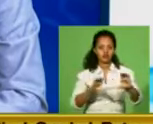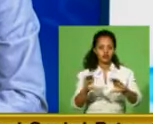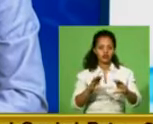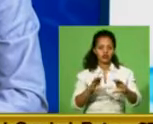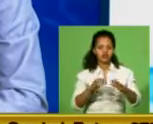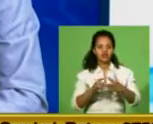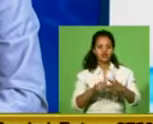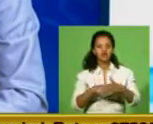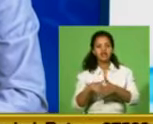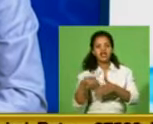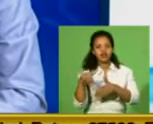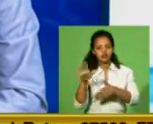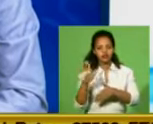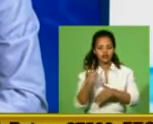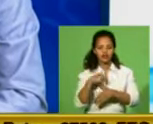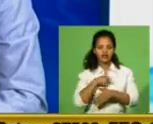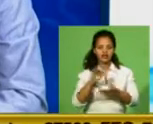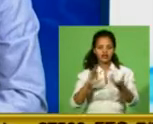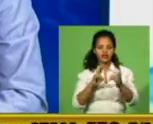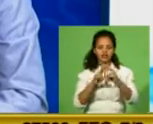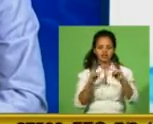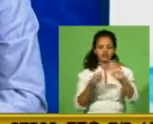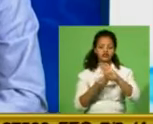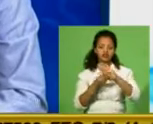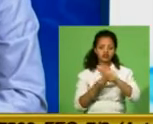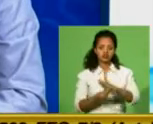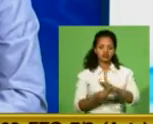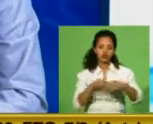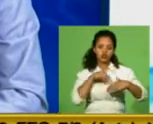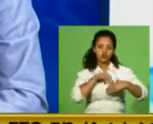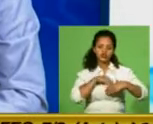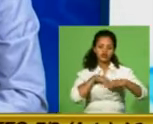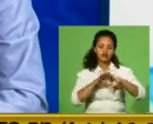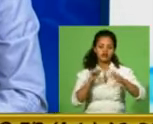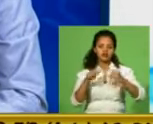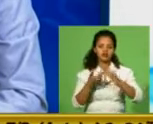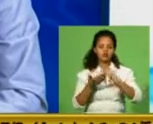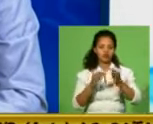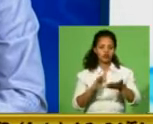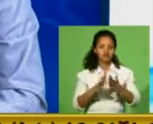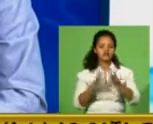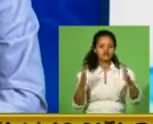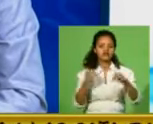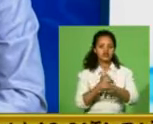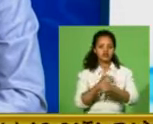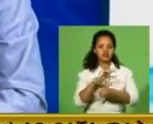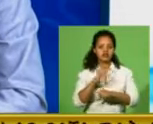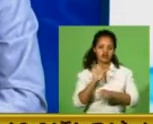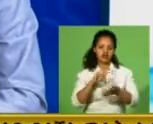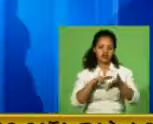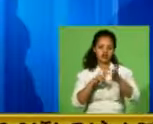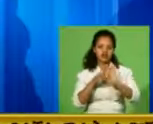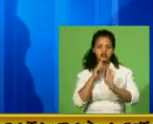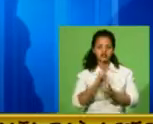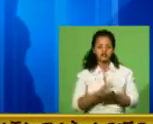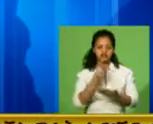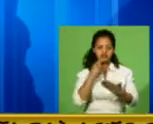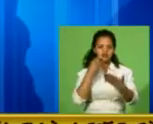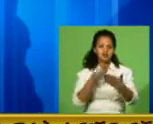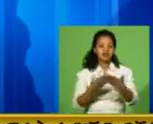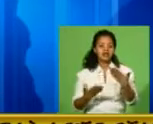የሚለቀቁ እኛ ክልል በጣም ተጽዕኖ ውስጥ እየገባን ስለሆነ ሰፊ ስራ እየሰራን እንገኛለን ማለት ነው። መልካም